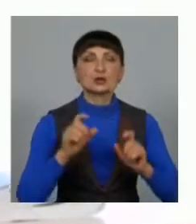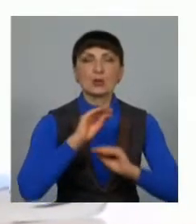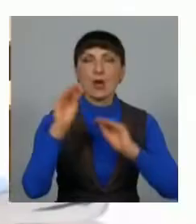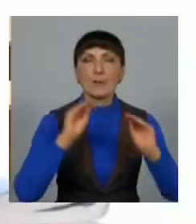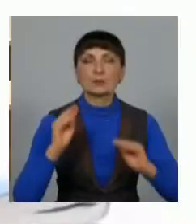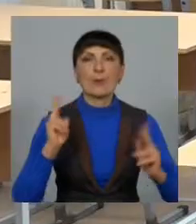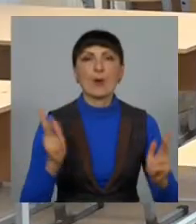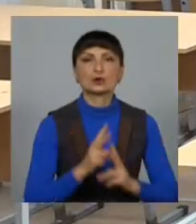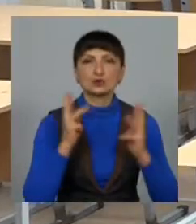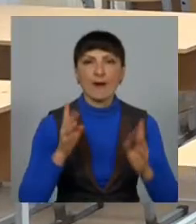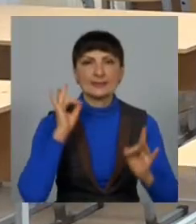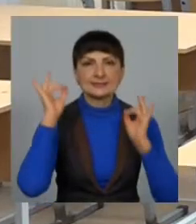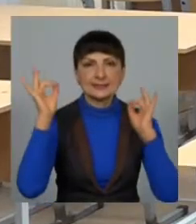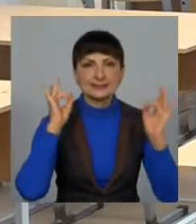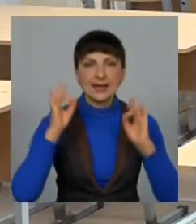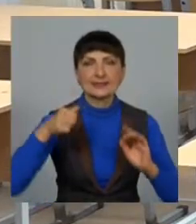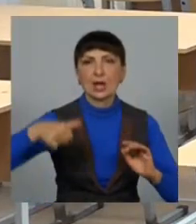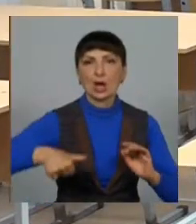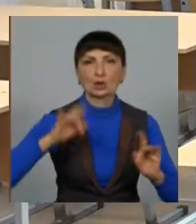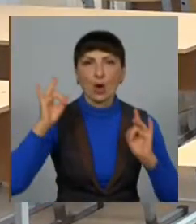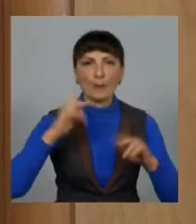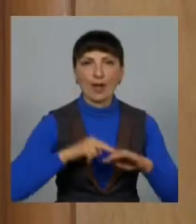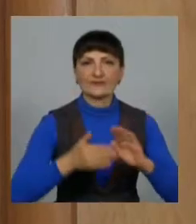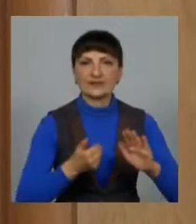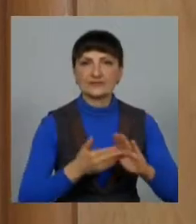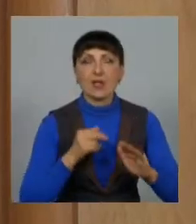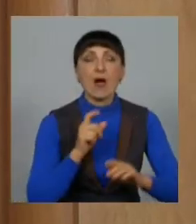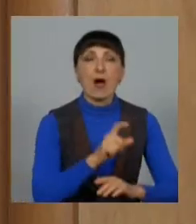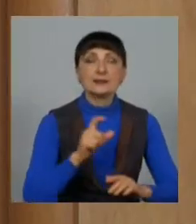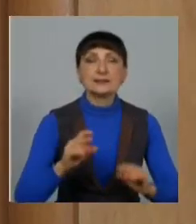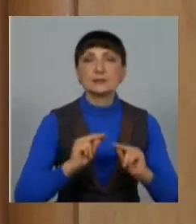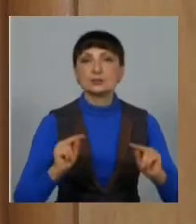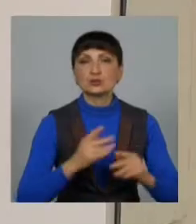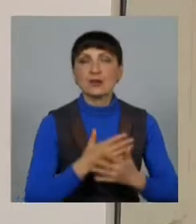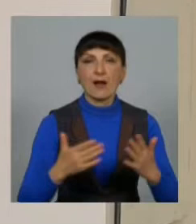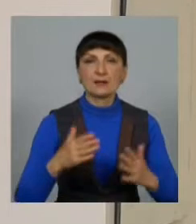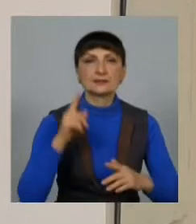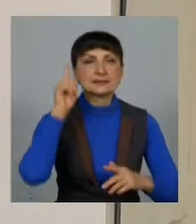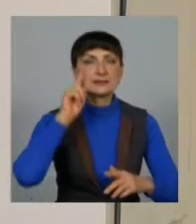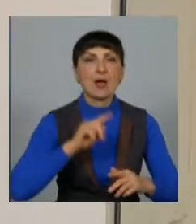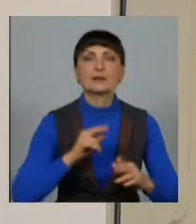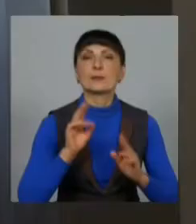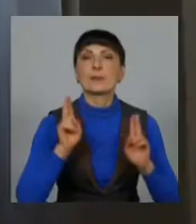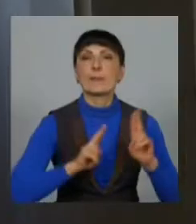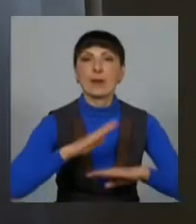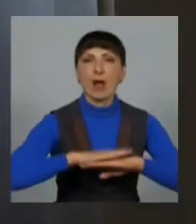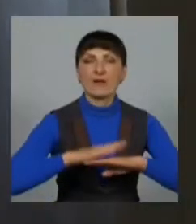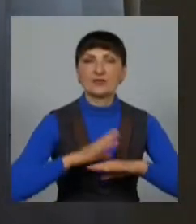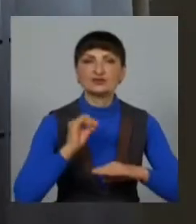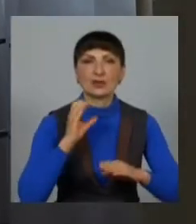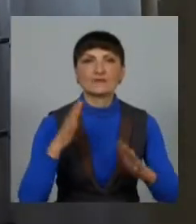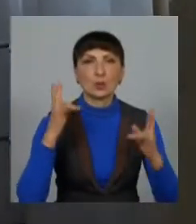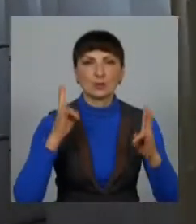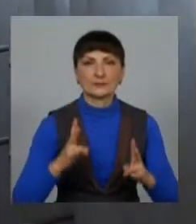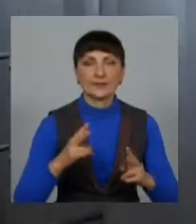оборудована пожарной сигнализацией и тревожными кнопками. А персонал и учащиеся ознакомлены с инструкцией на случай ЧС. Например, попасть в